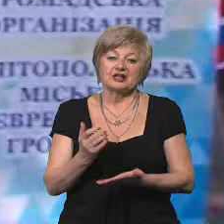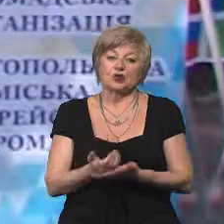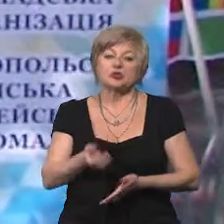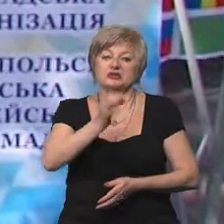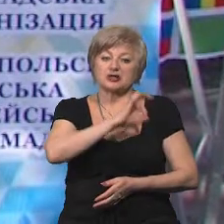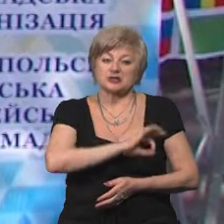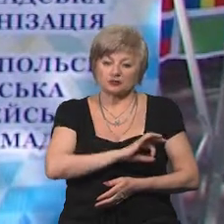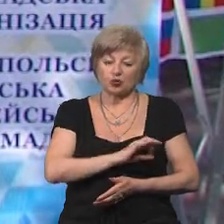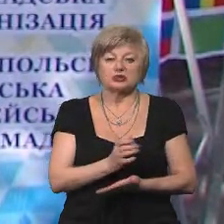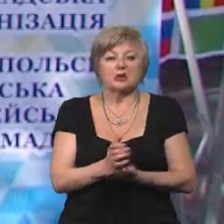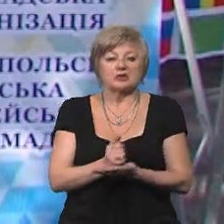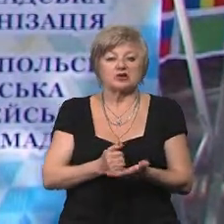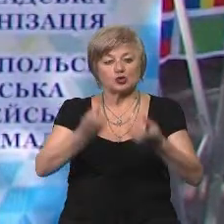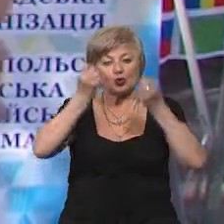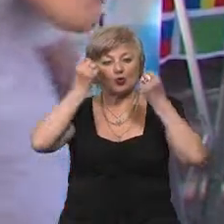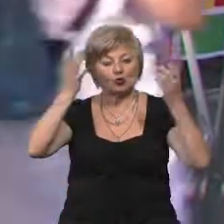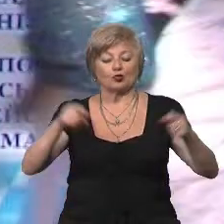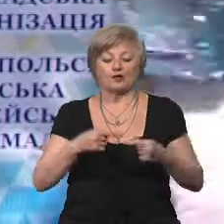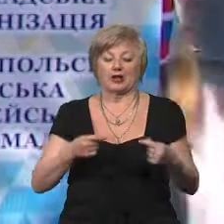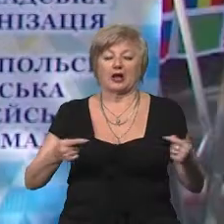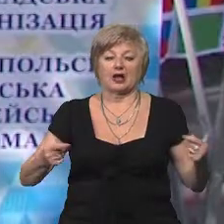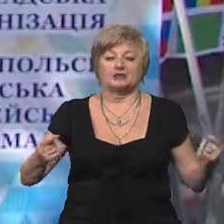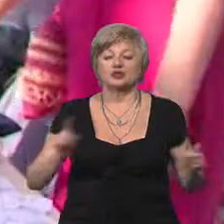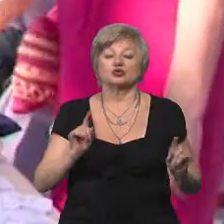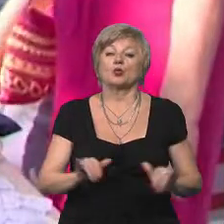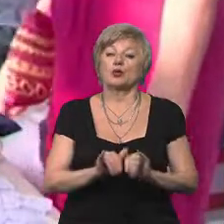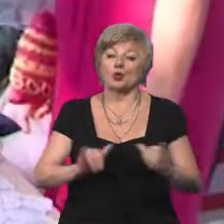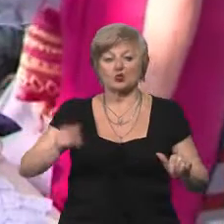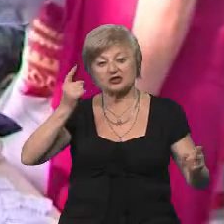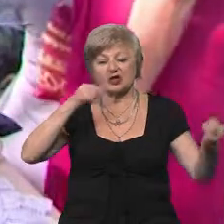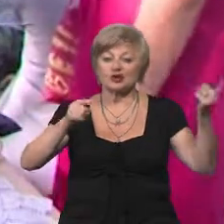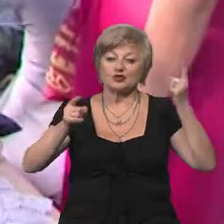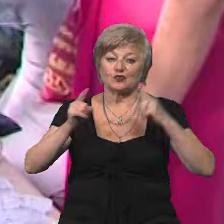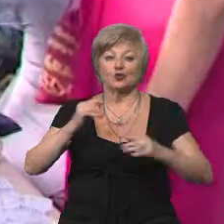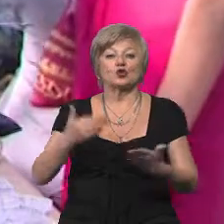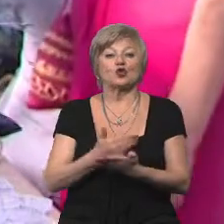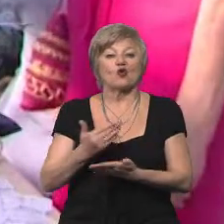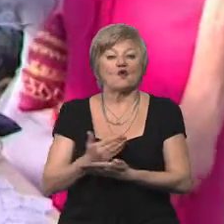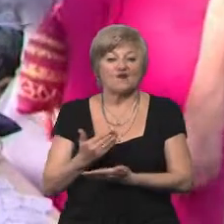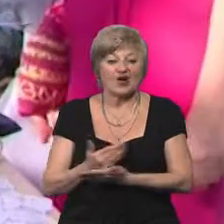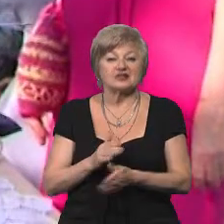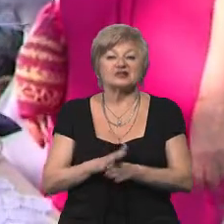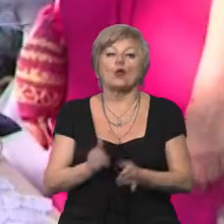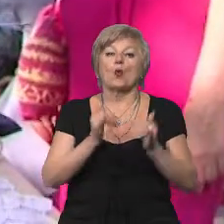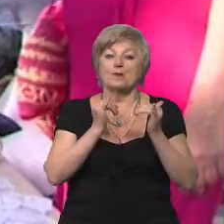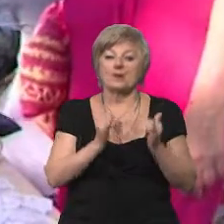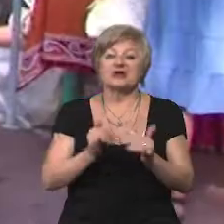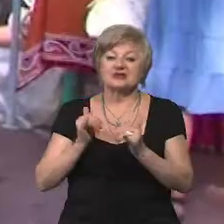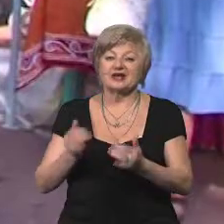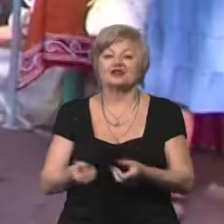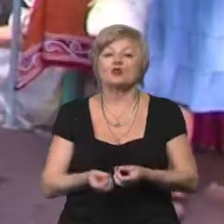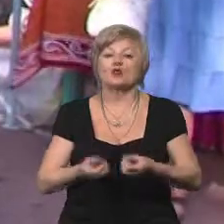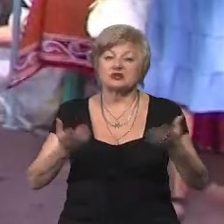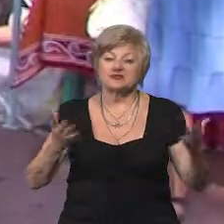використовують потенціал культурного розмаїття задля розвитку творчості та інновацій, забезпечення економічного процвітання